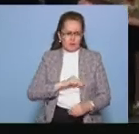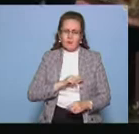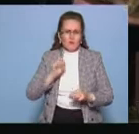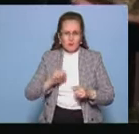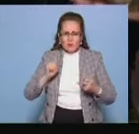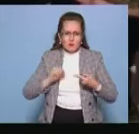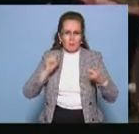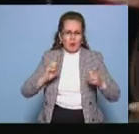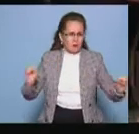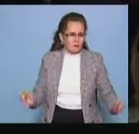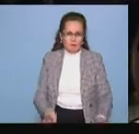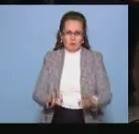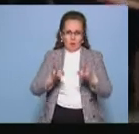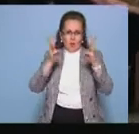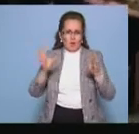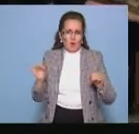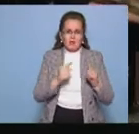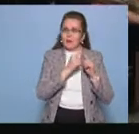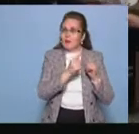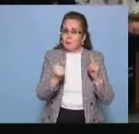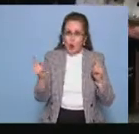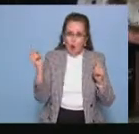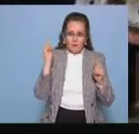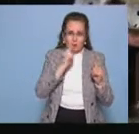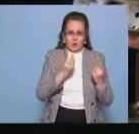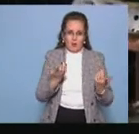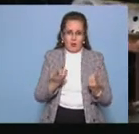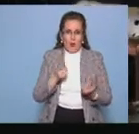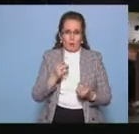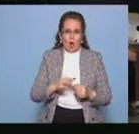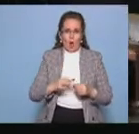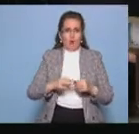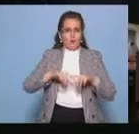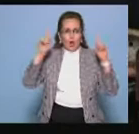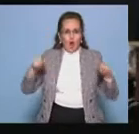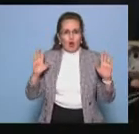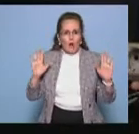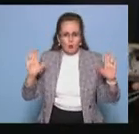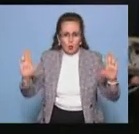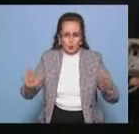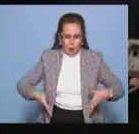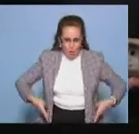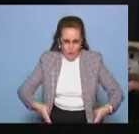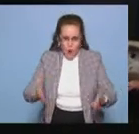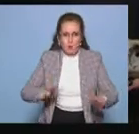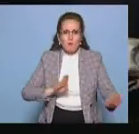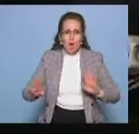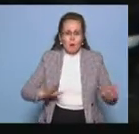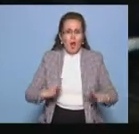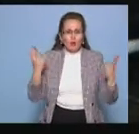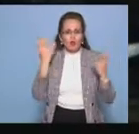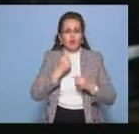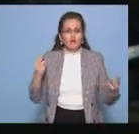загорается, и у нас очень часто по всей длине этот провод, а провод тянется по ковру, по мебели. А представьте себе, если ночью случился